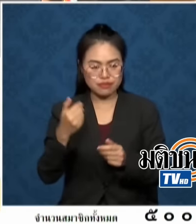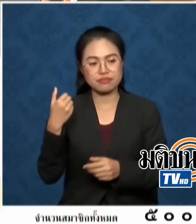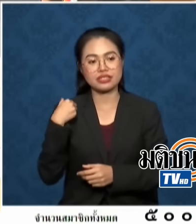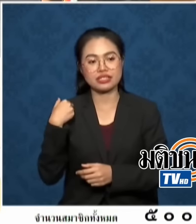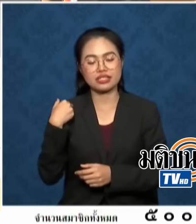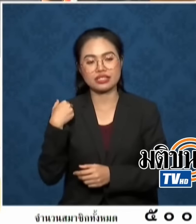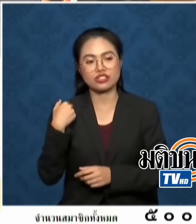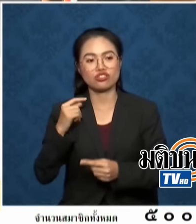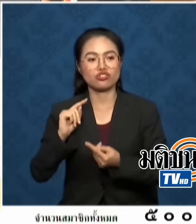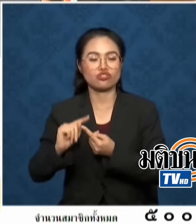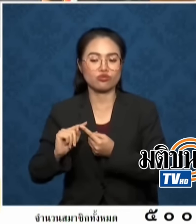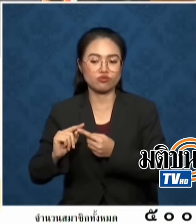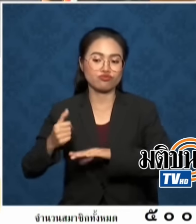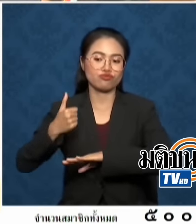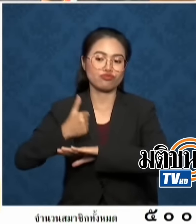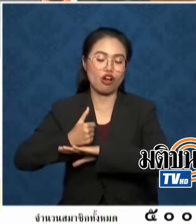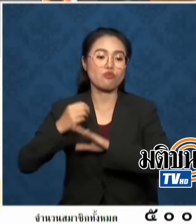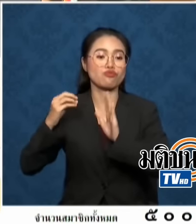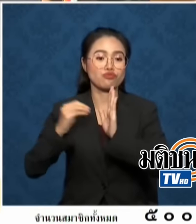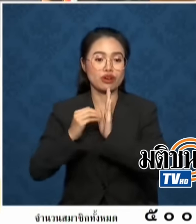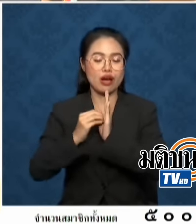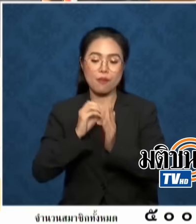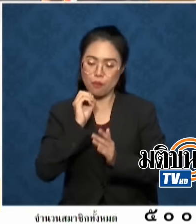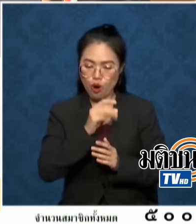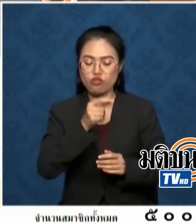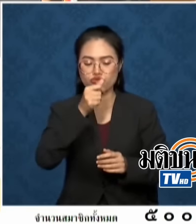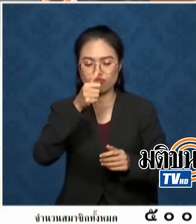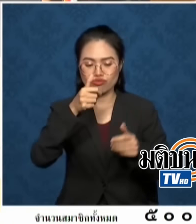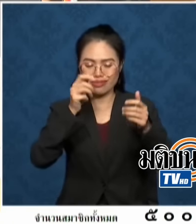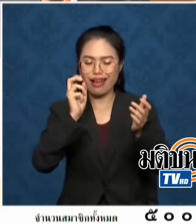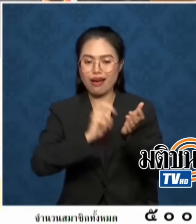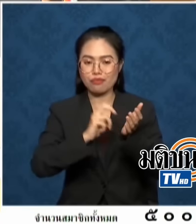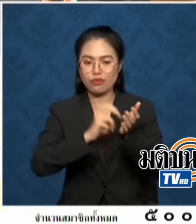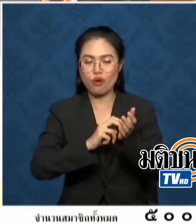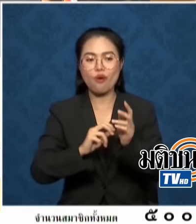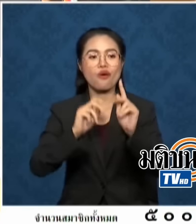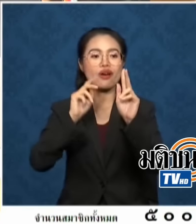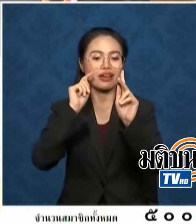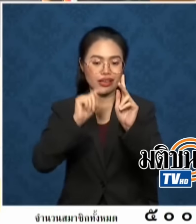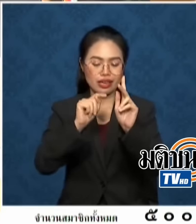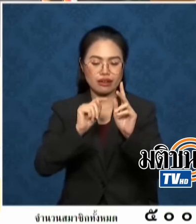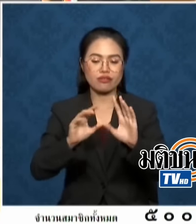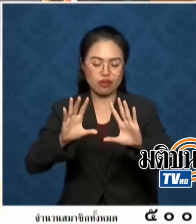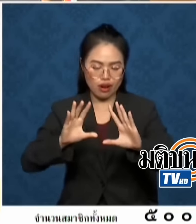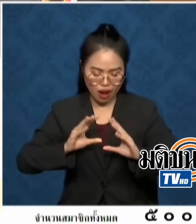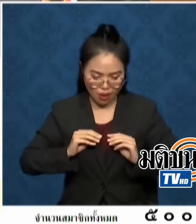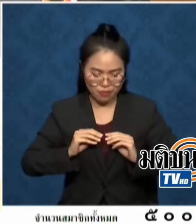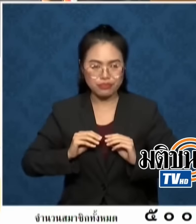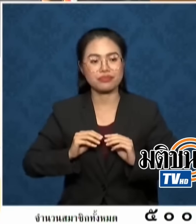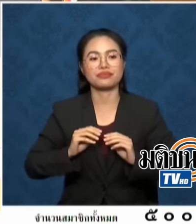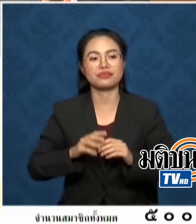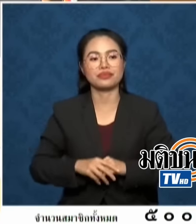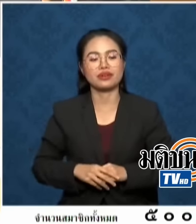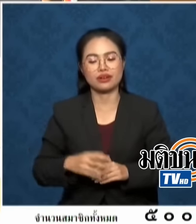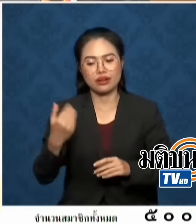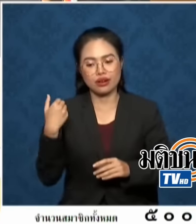ผู้ว่าราชการกรุงเทพมหานครก็จัดให้มีการจดแจ้งผู้อำนวยการเขตทุกเขตก็มารับการจดแจ้งเราก็พบ